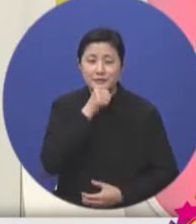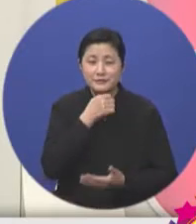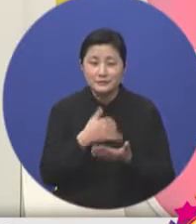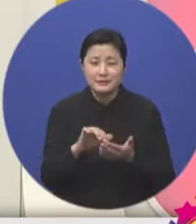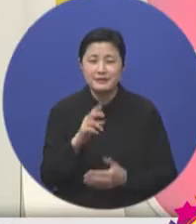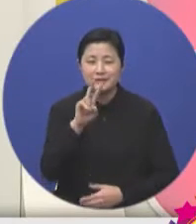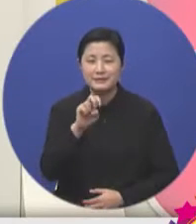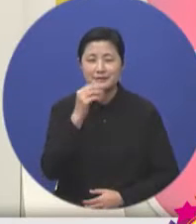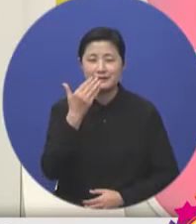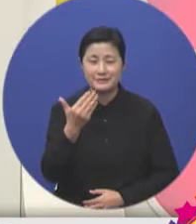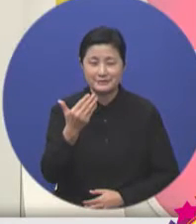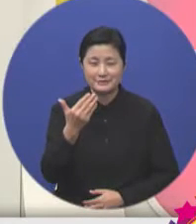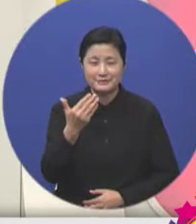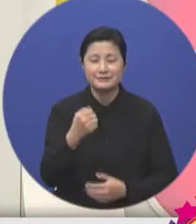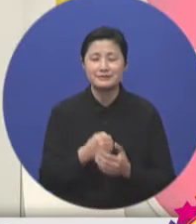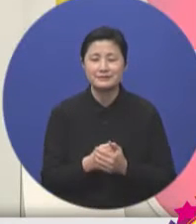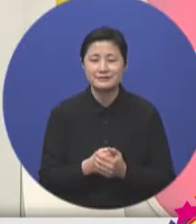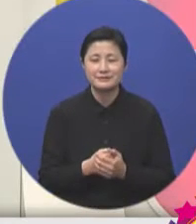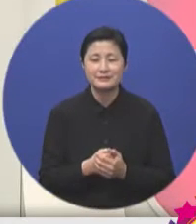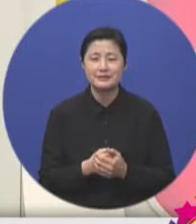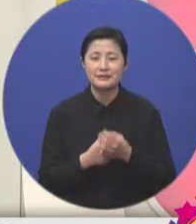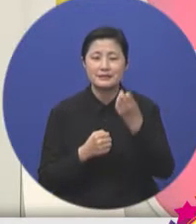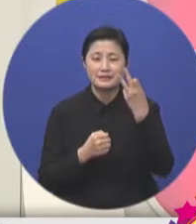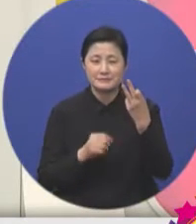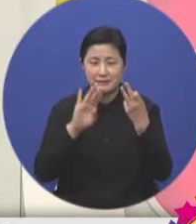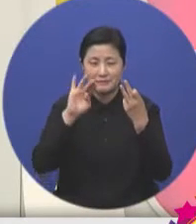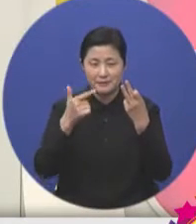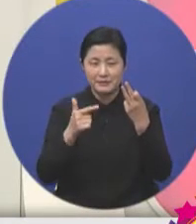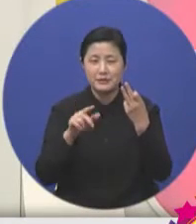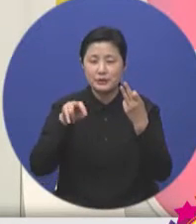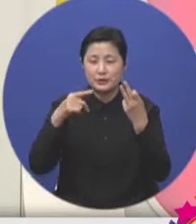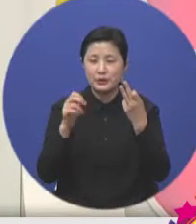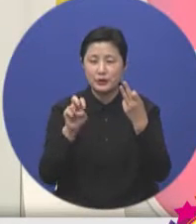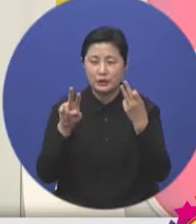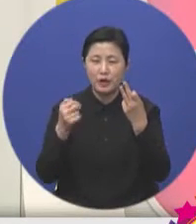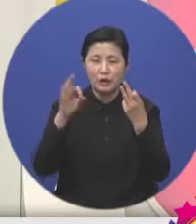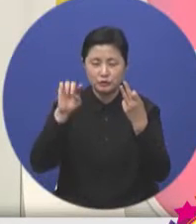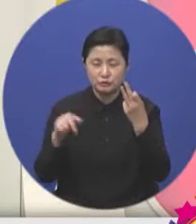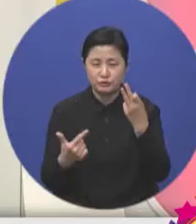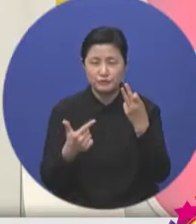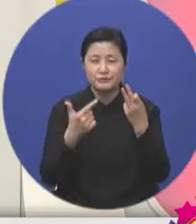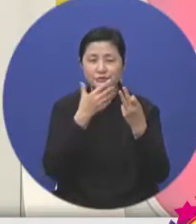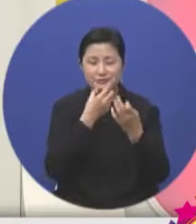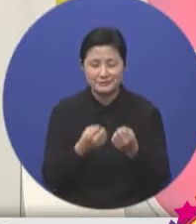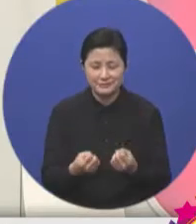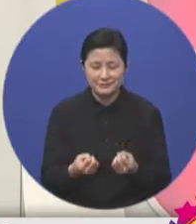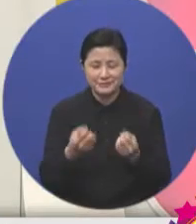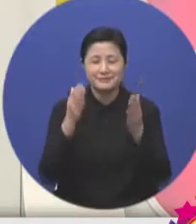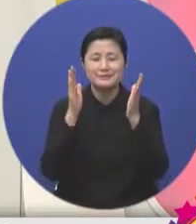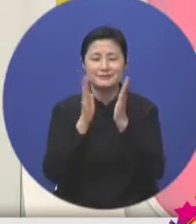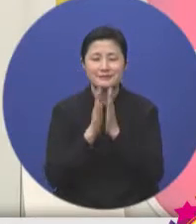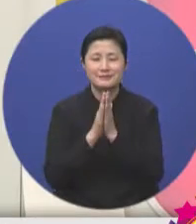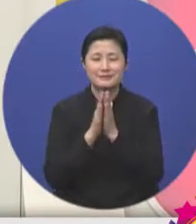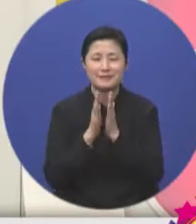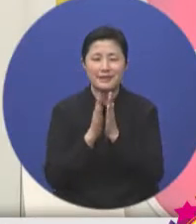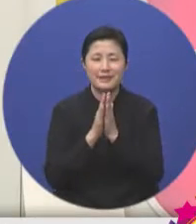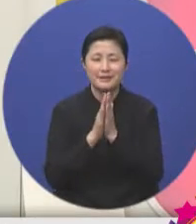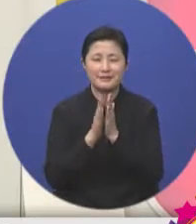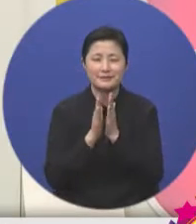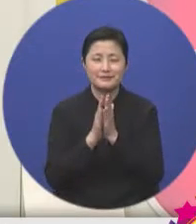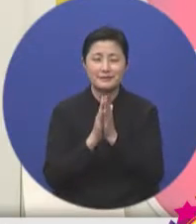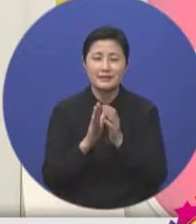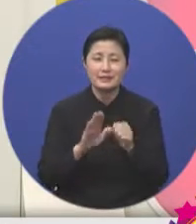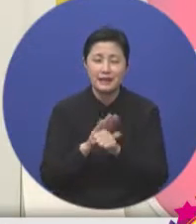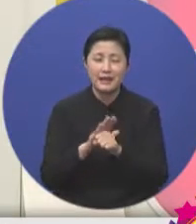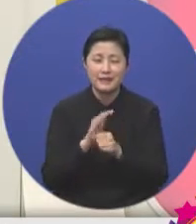점수 29점이십니다. 네. 13번째 함께 해주신 송영수님. 수님, 사랑드립니다.